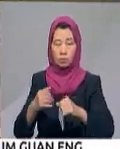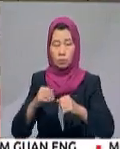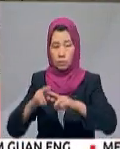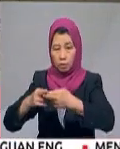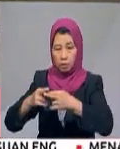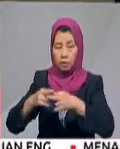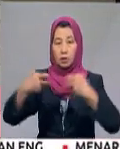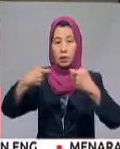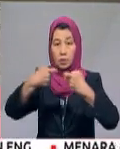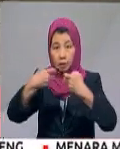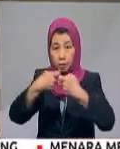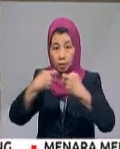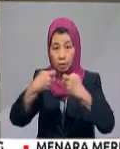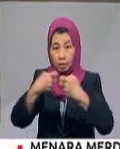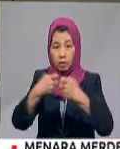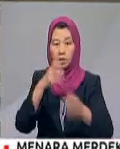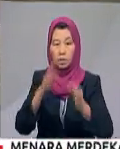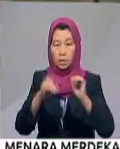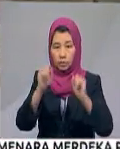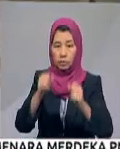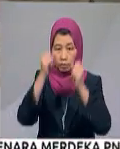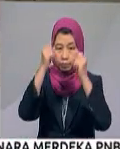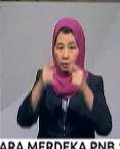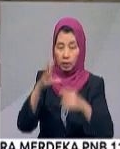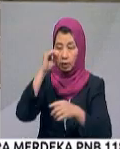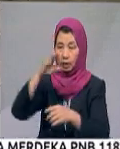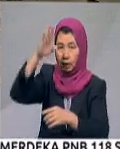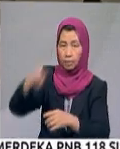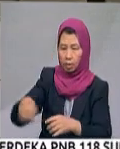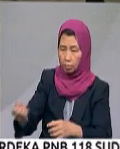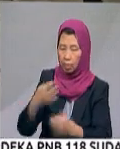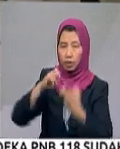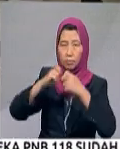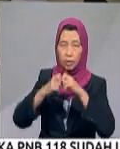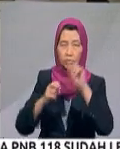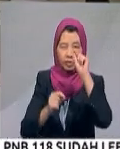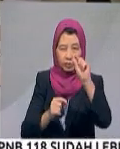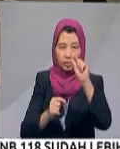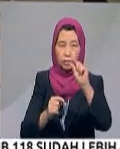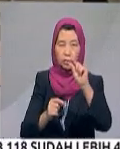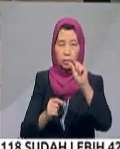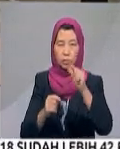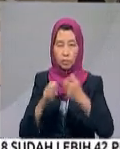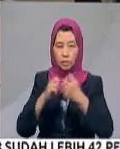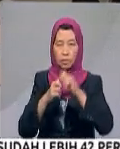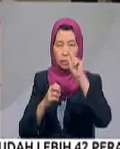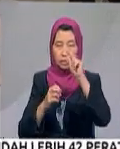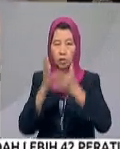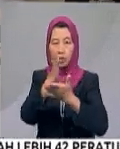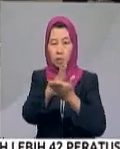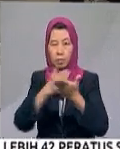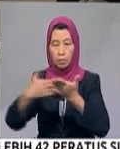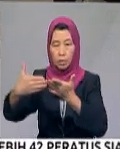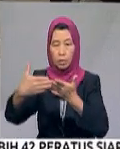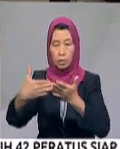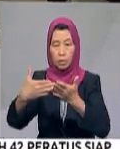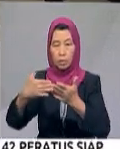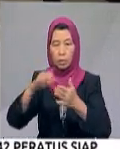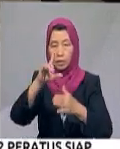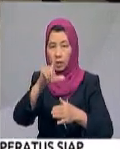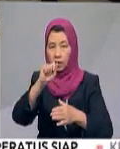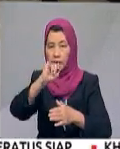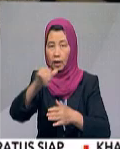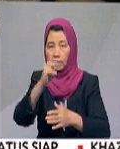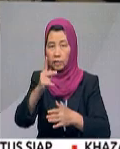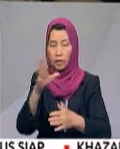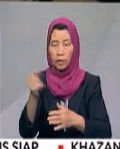masalah electrical. Yang mana kalau boleh difahamkan oleh abang tadi ini ada masalah sedikit pada bahagian lajakannya dan ini